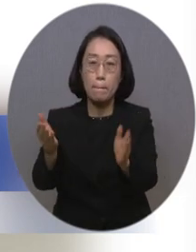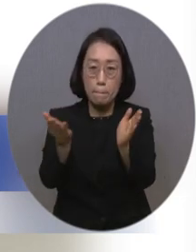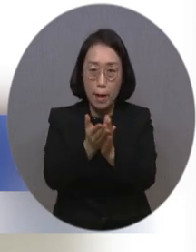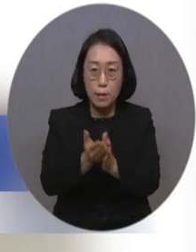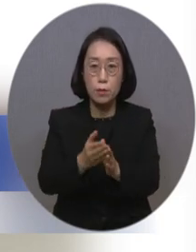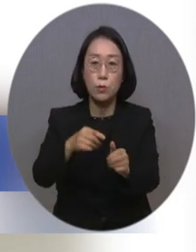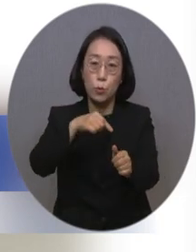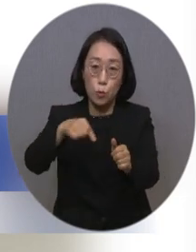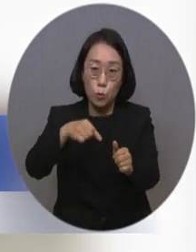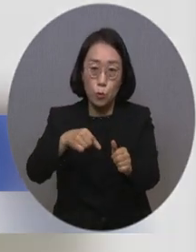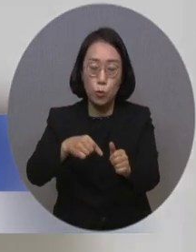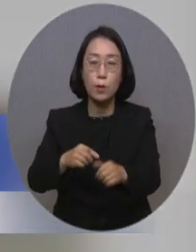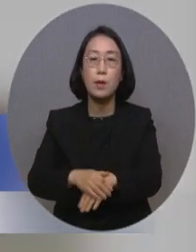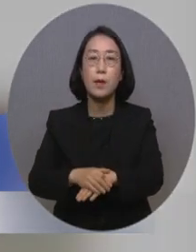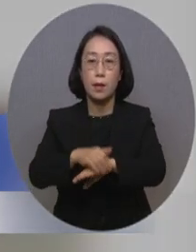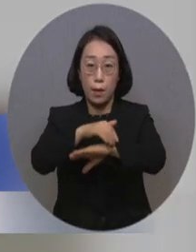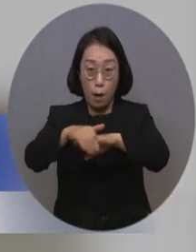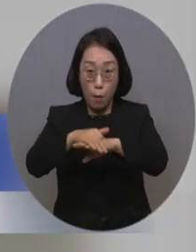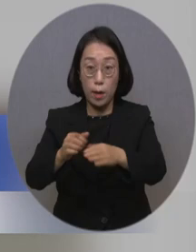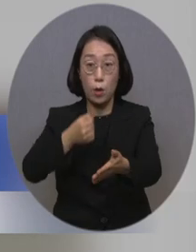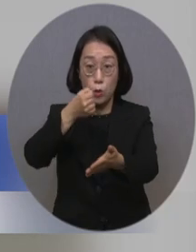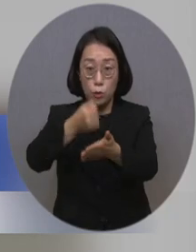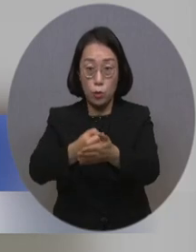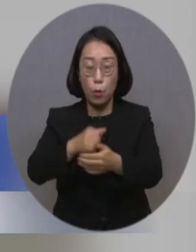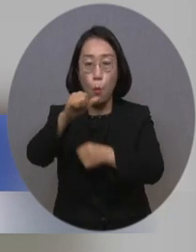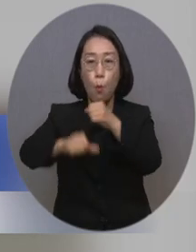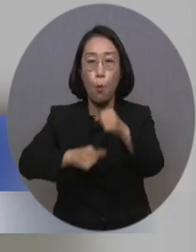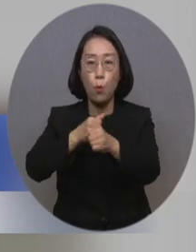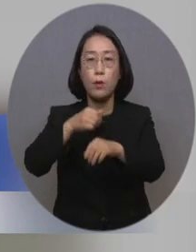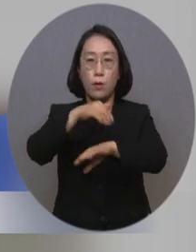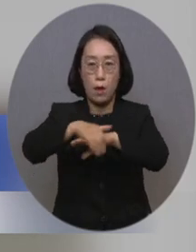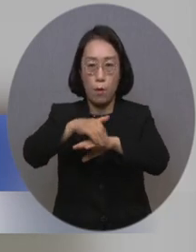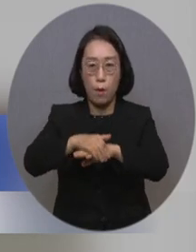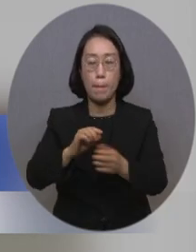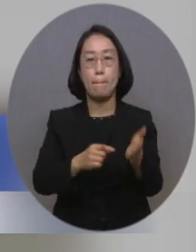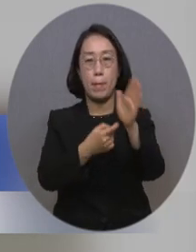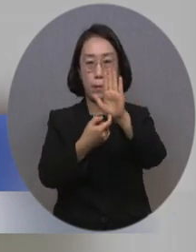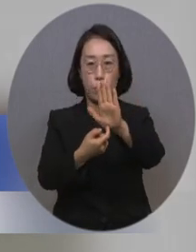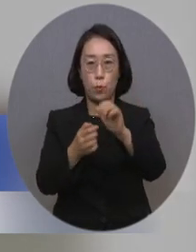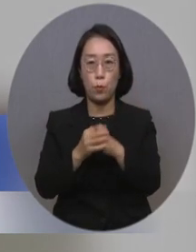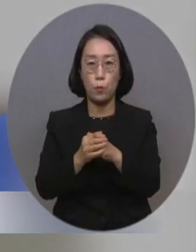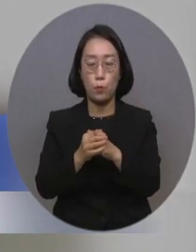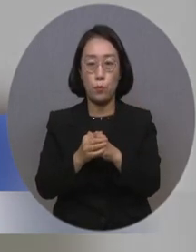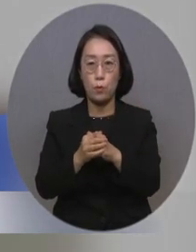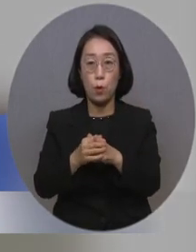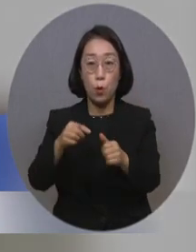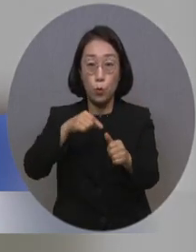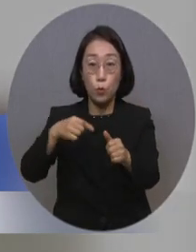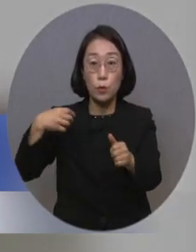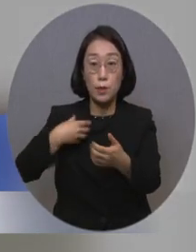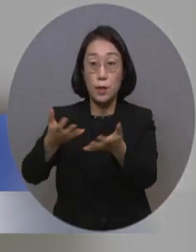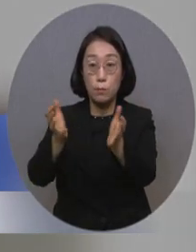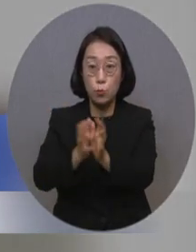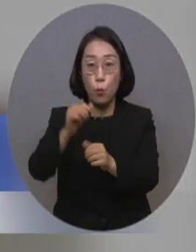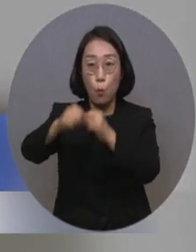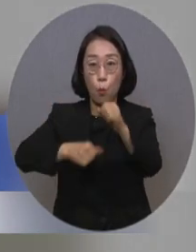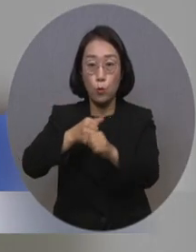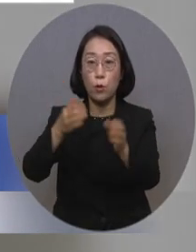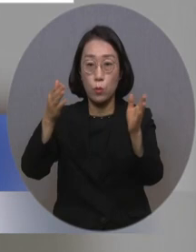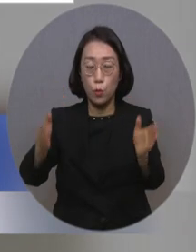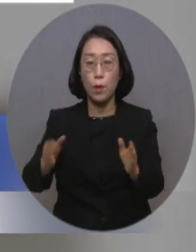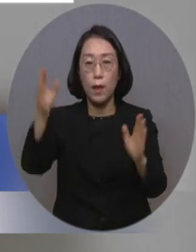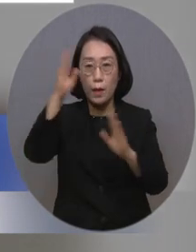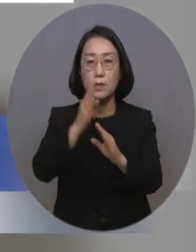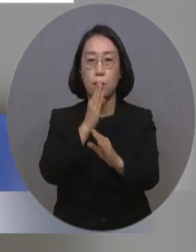실현을 비전으로 설정하고 이 특수교육 발전 5개년 계획을 발표했는데요. 이에 교육부는 향후 5년 동안